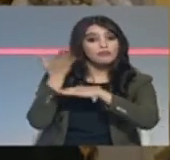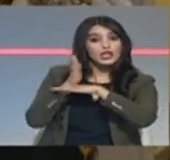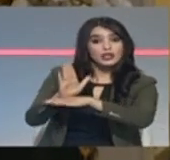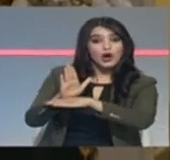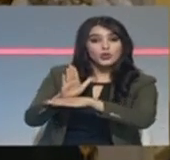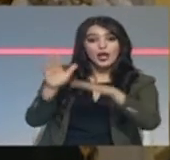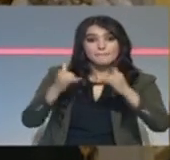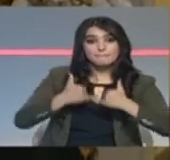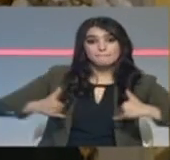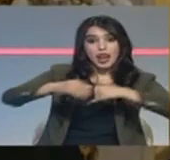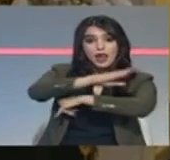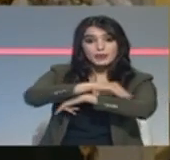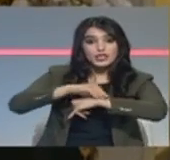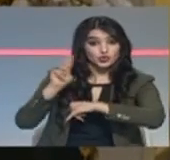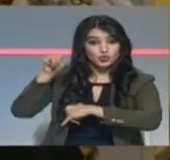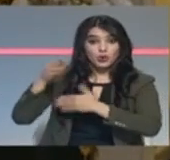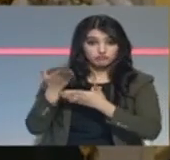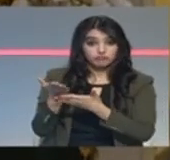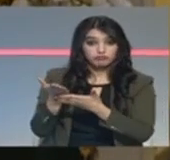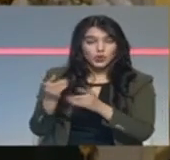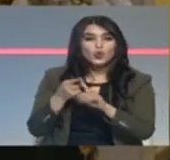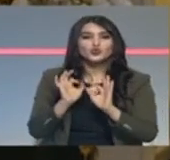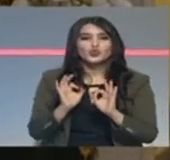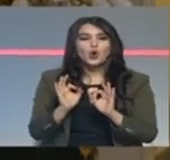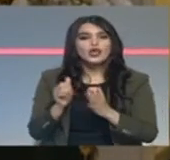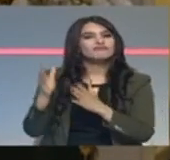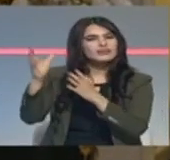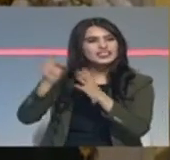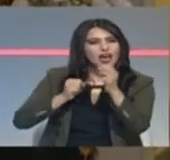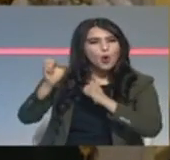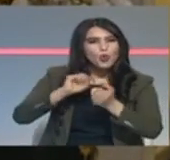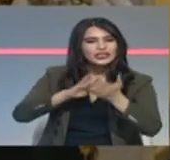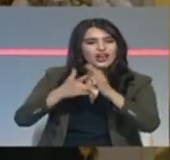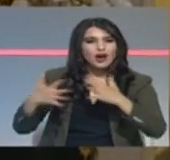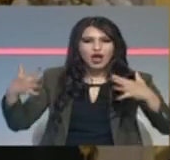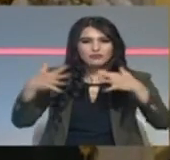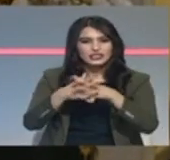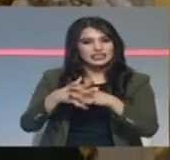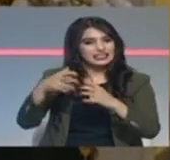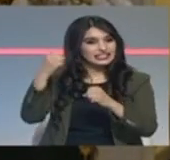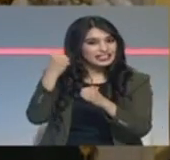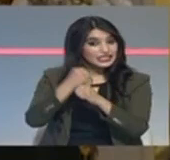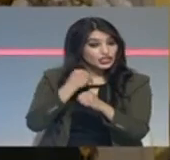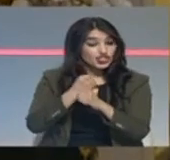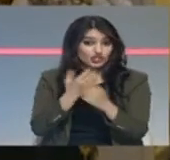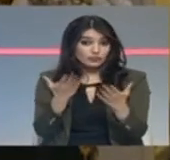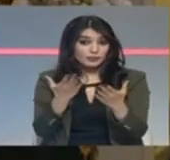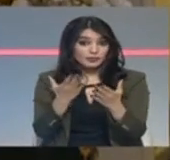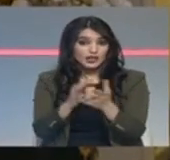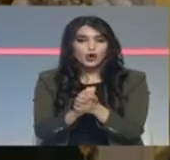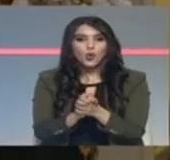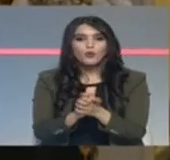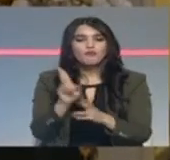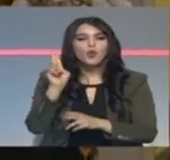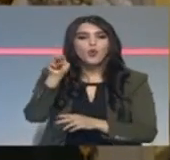حاليا على مجلس الامن الدولي والمتمثله في الدعوه الى مقاربه جديده في اه الامم المتحده